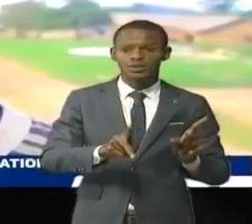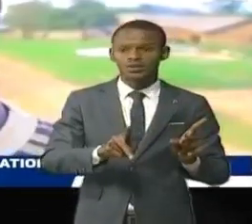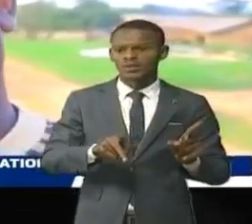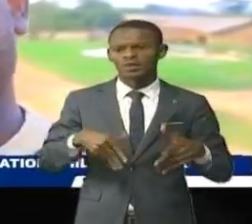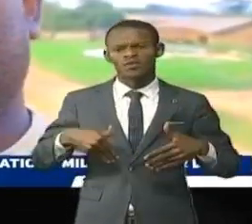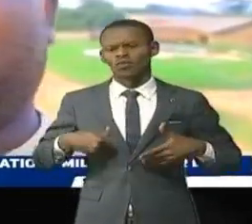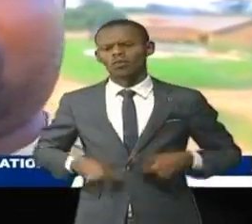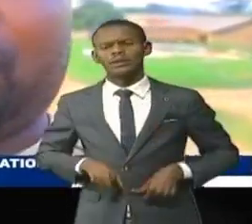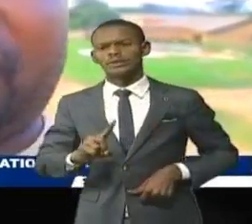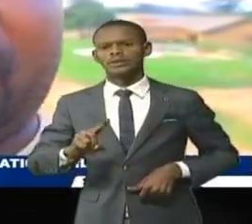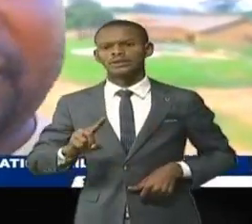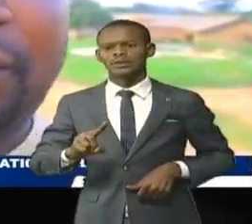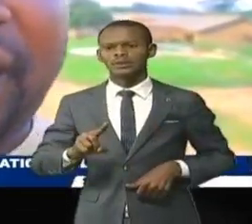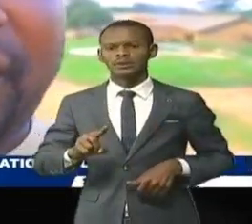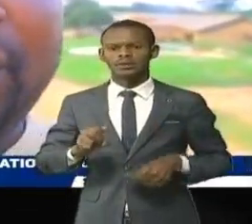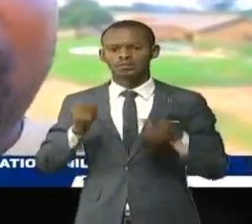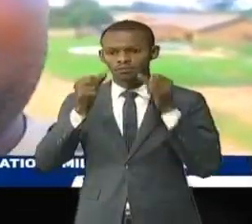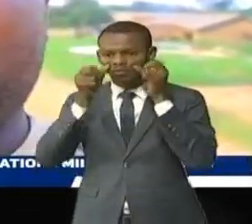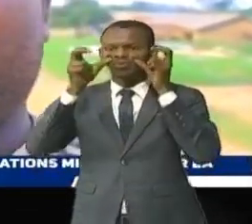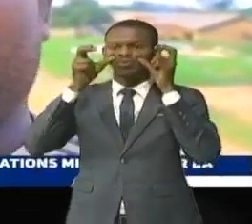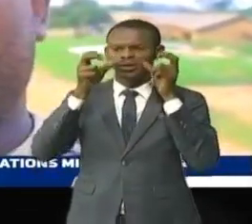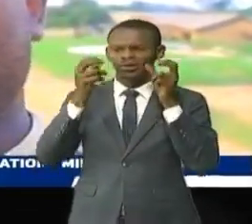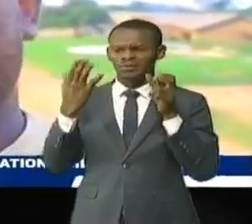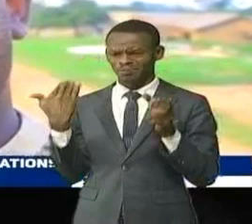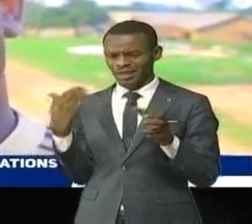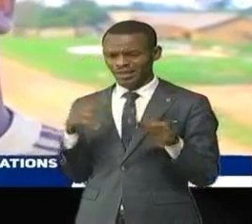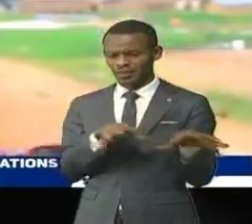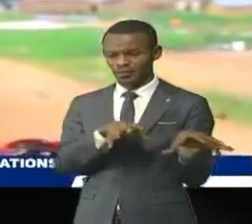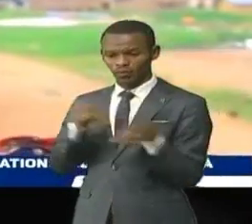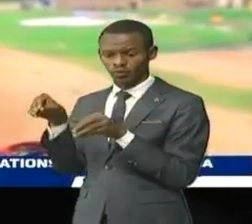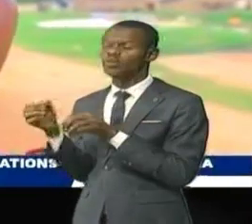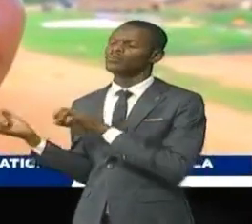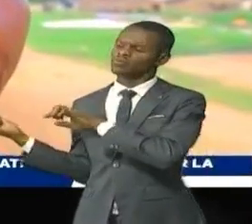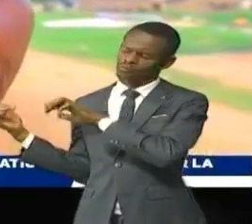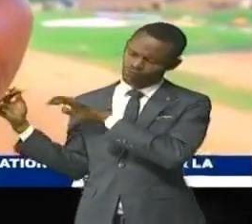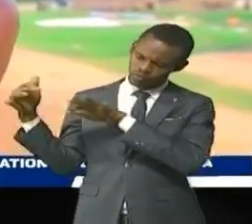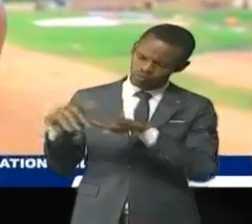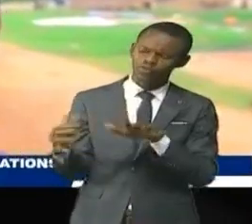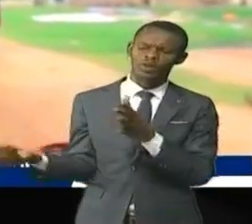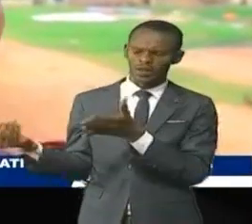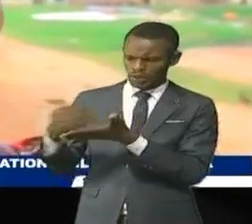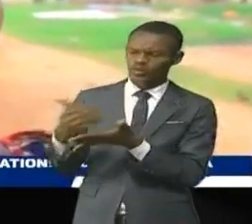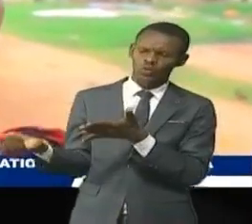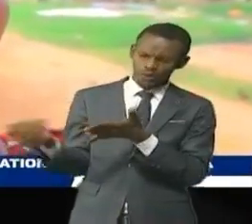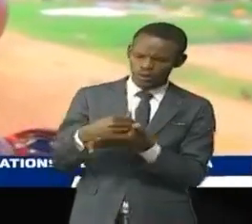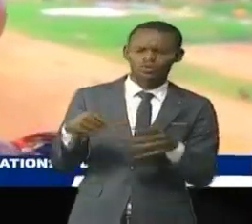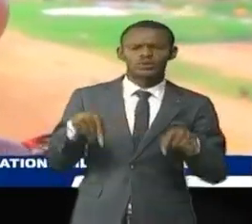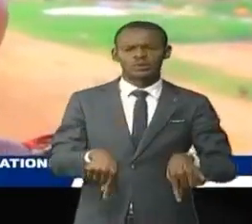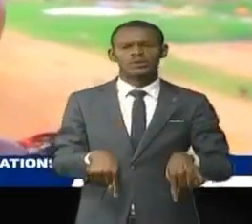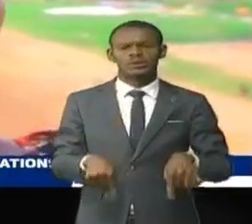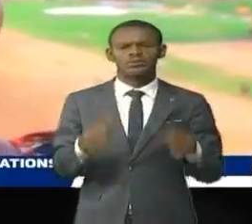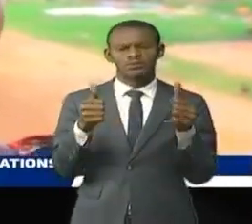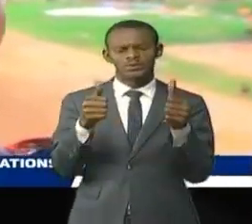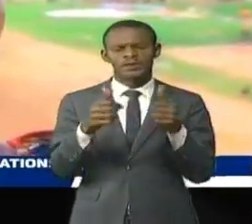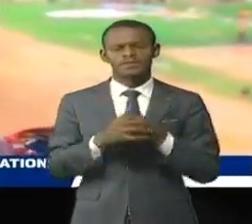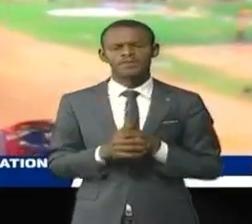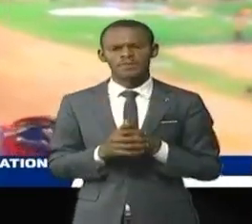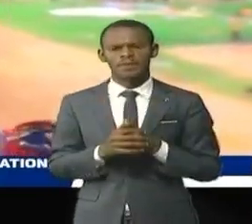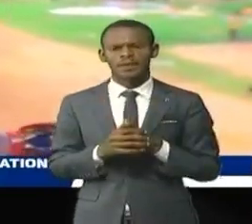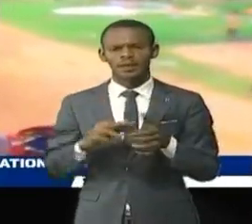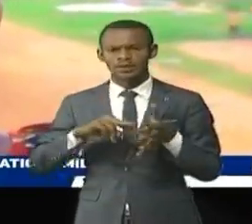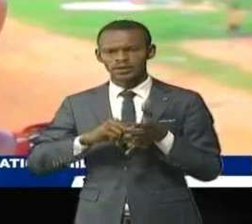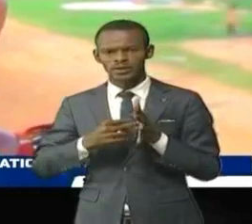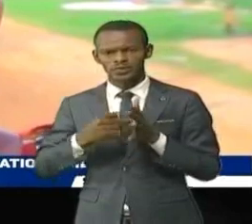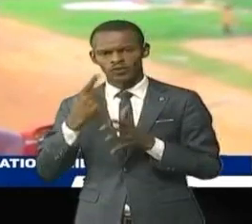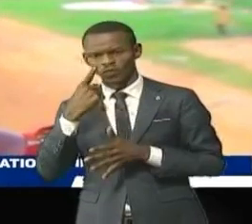La population joue pour regagner, mais elle est chaque fois abandonnée. Il est arrivé, il y a athée. L'arrivée de l'AT et